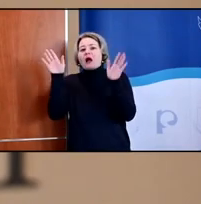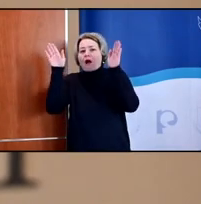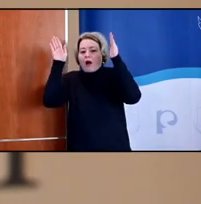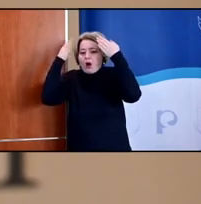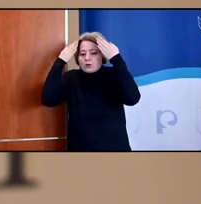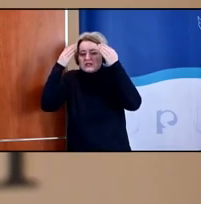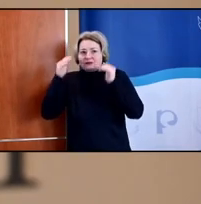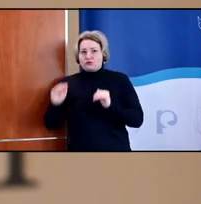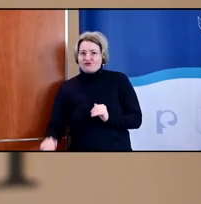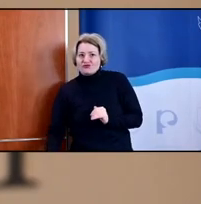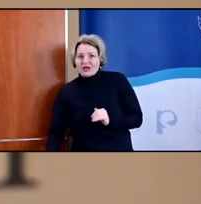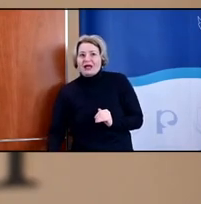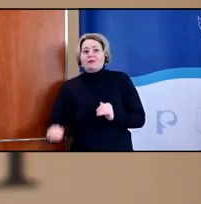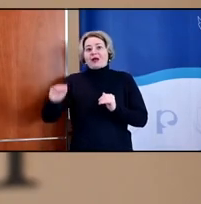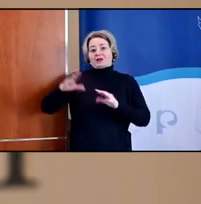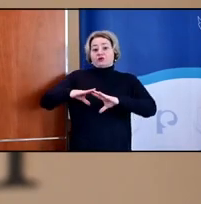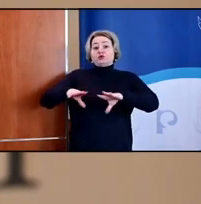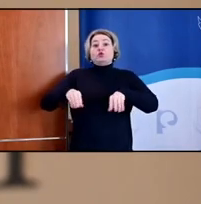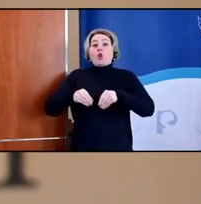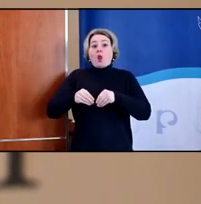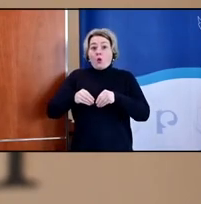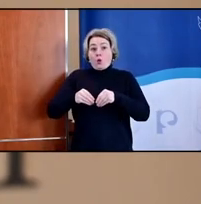szüleivel vagy a gyerekekkel